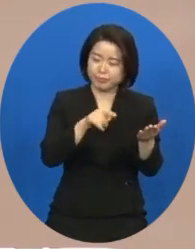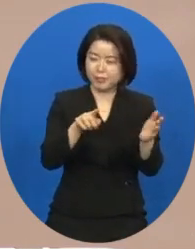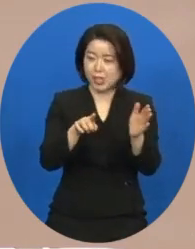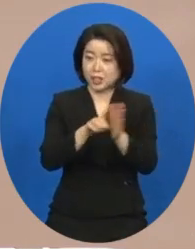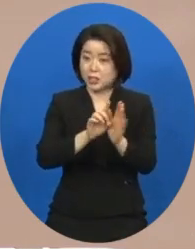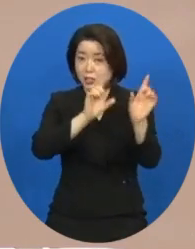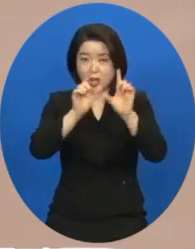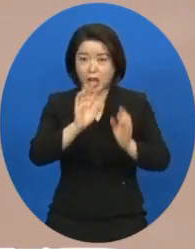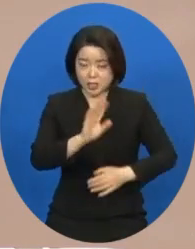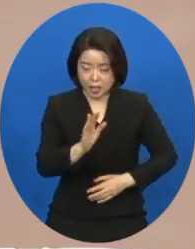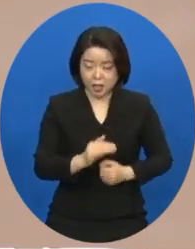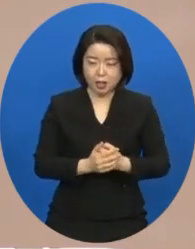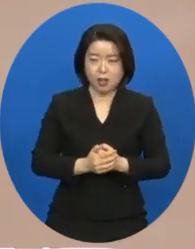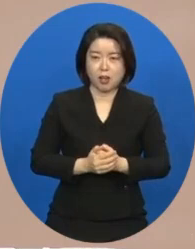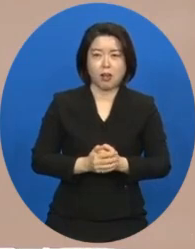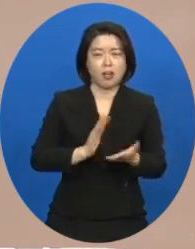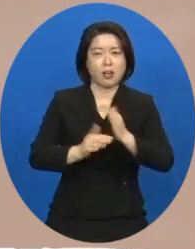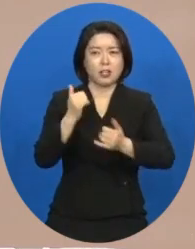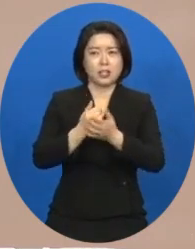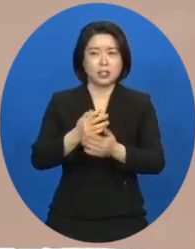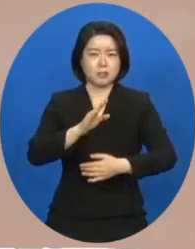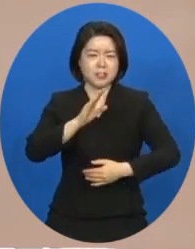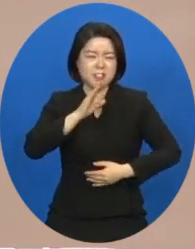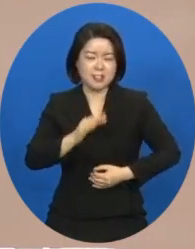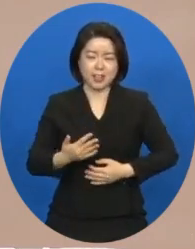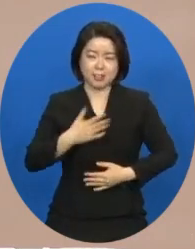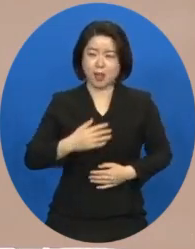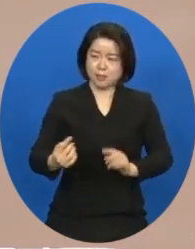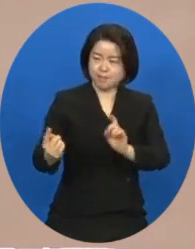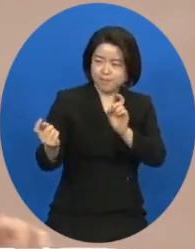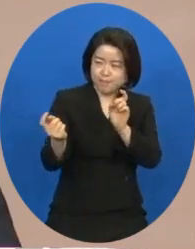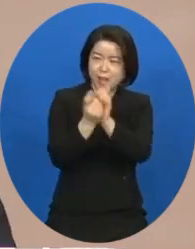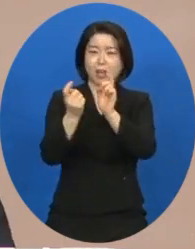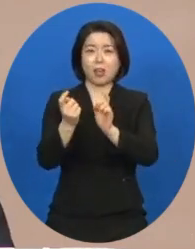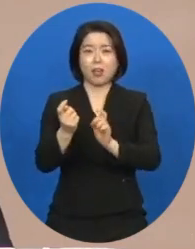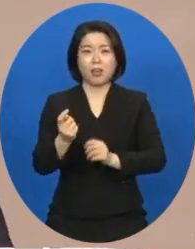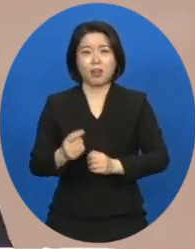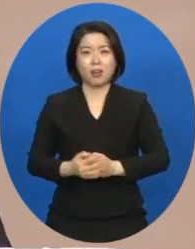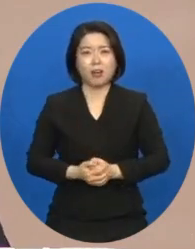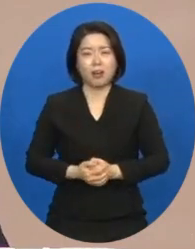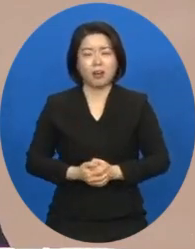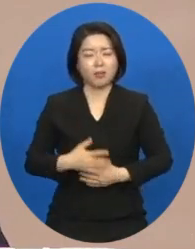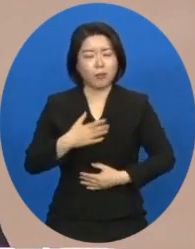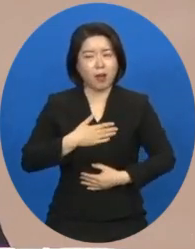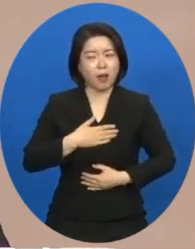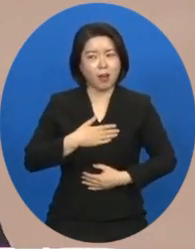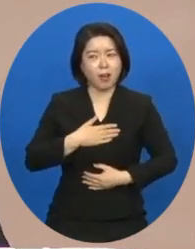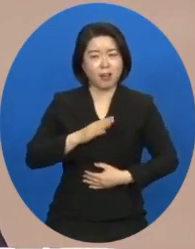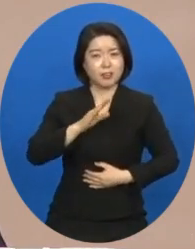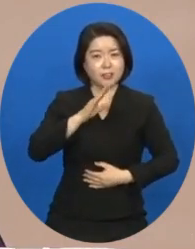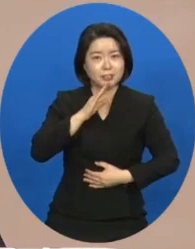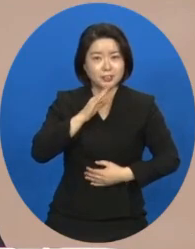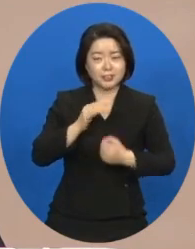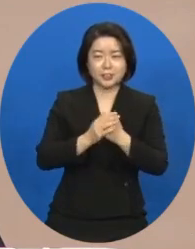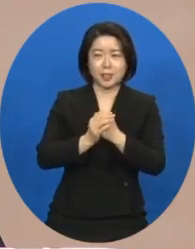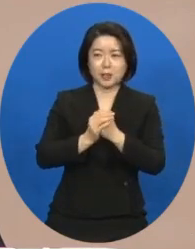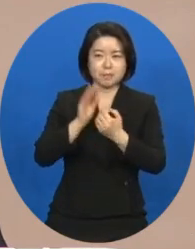않고 예수님 나를 좀 한번 확 만나주시면 그러면 내가 이제부터는 정말 제대로 신앙생활 할 수